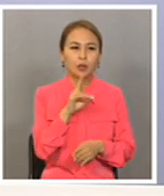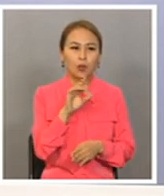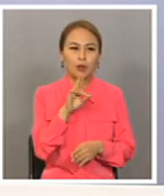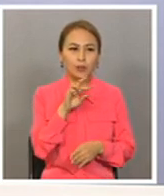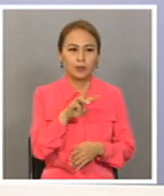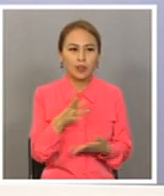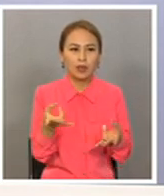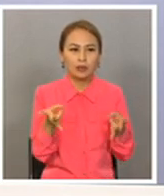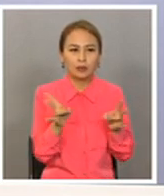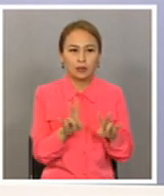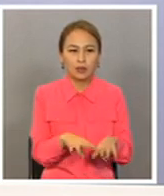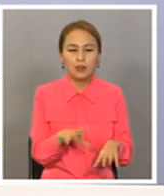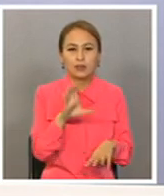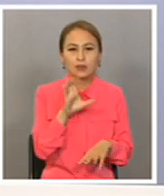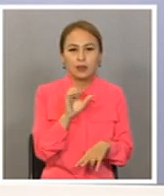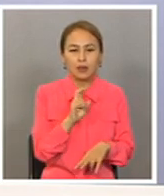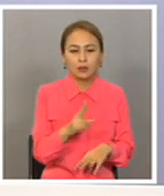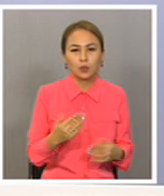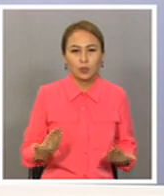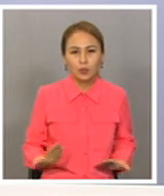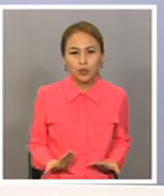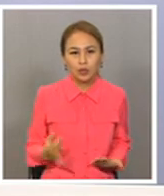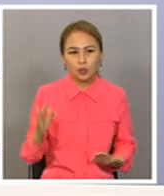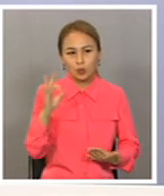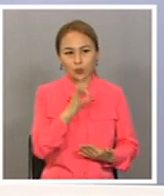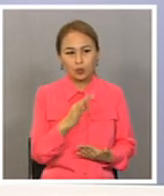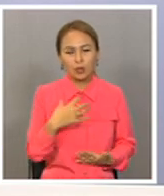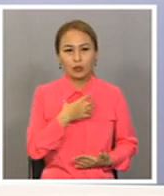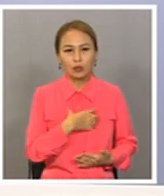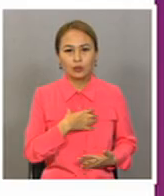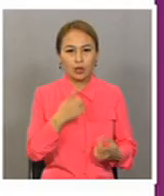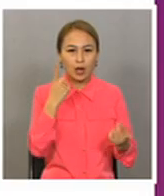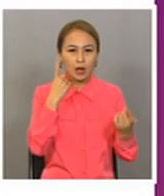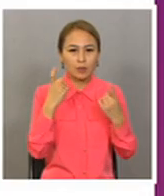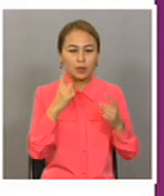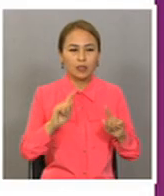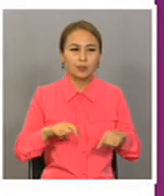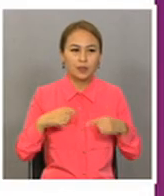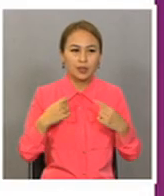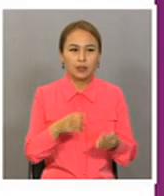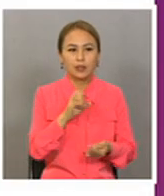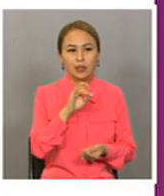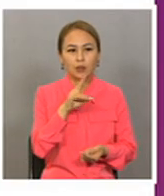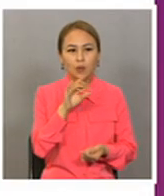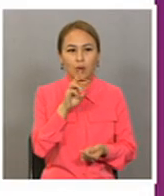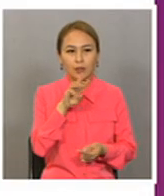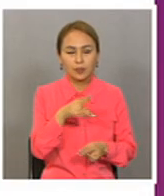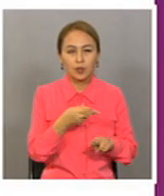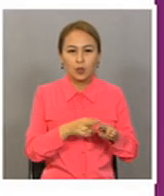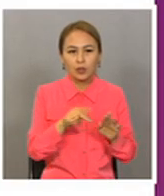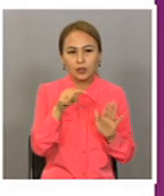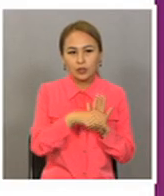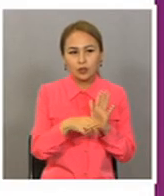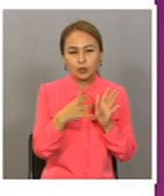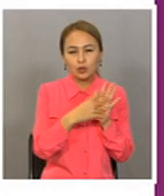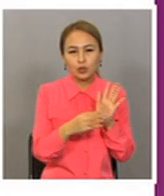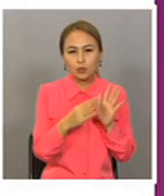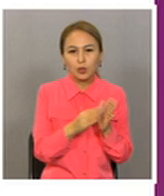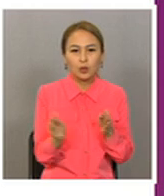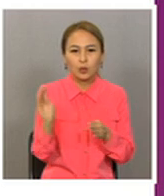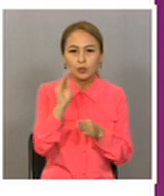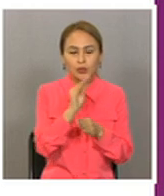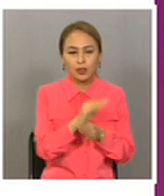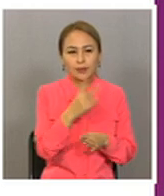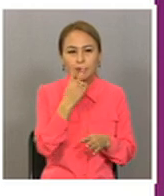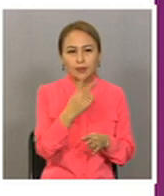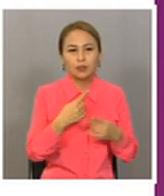қалдықтары. Сақтардың өнері туралы құнды ақпарат береді. Ер тоқым ол ішін малдың жүнімен толтырған екі